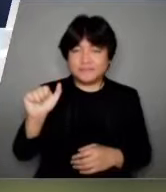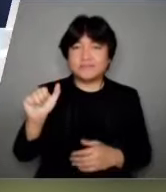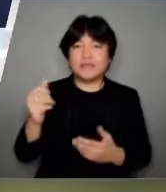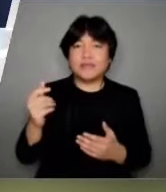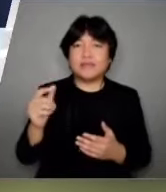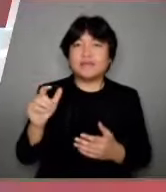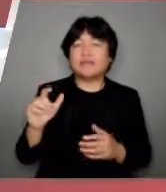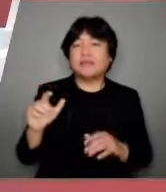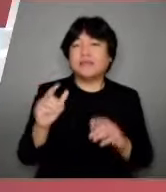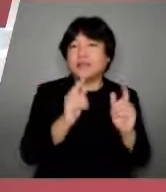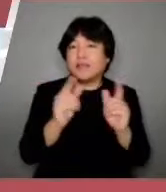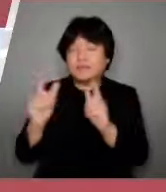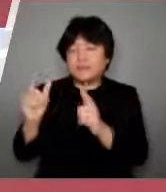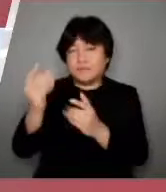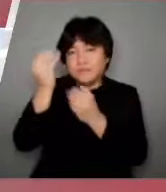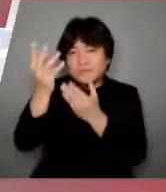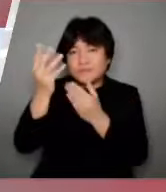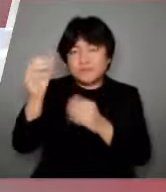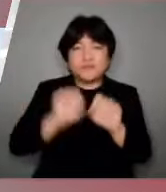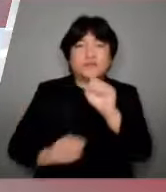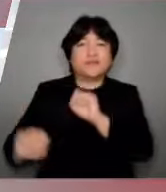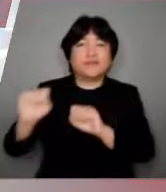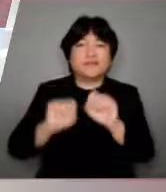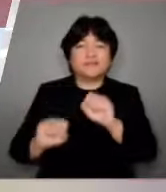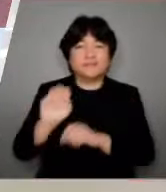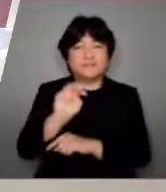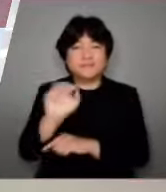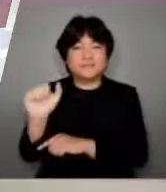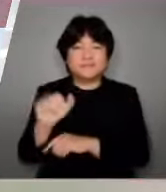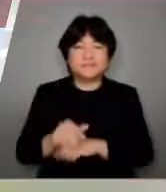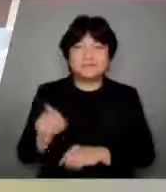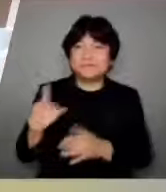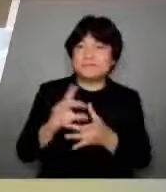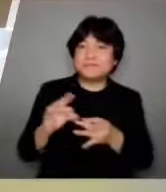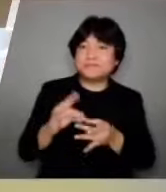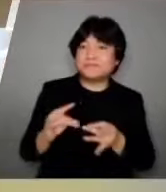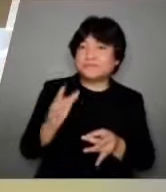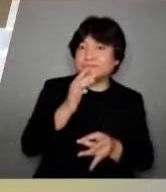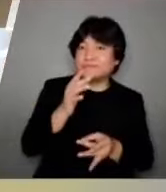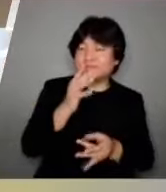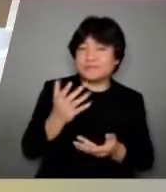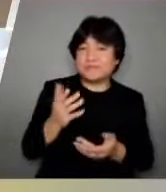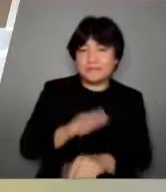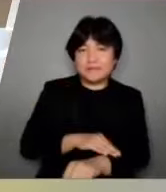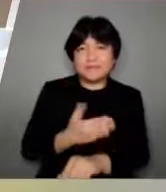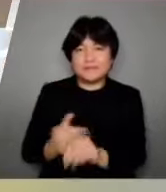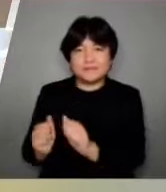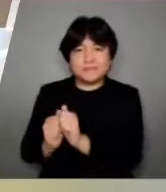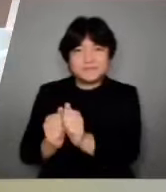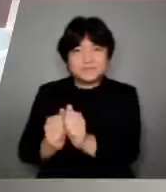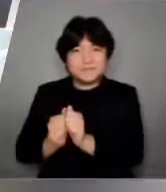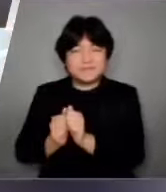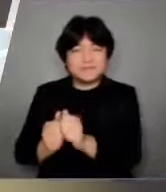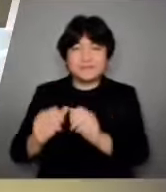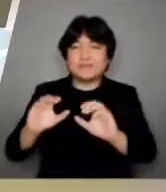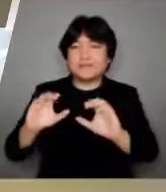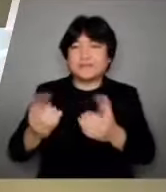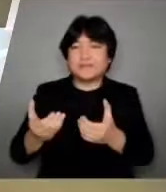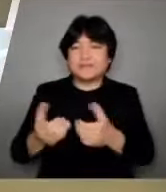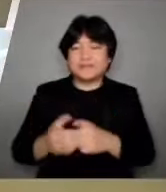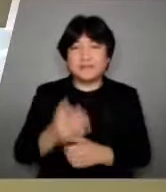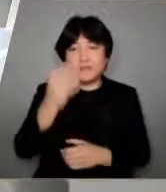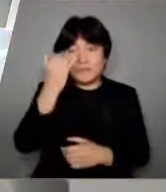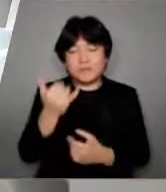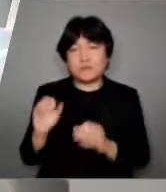Information Science. Kwento ni Cherry, minsan ay kasama niya ang anak na si Brielle sa pagpasok dahil walang mag-aalaga